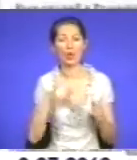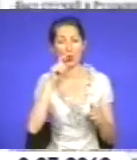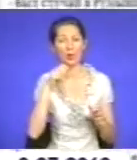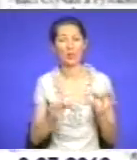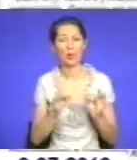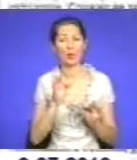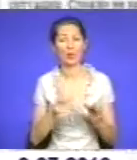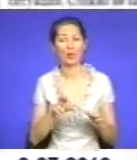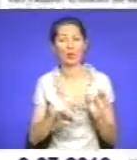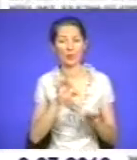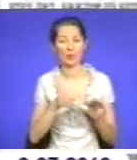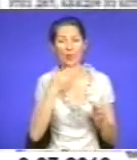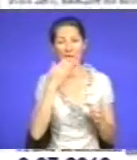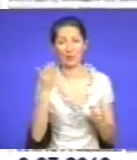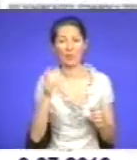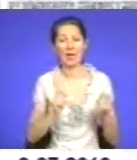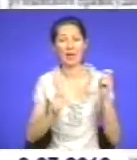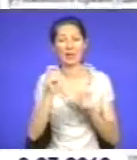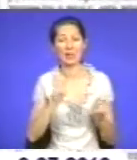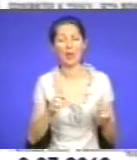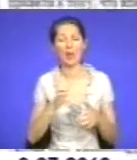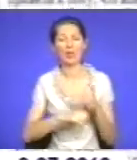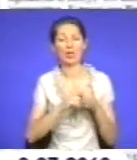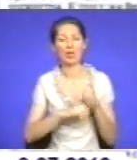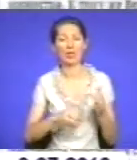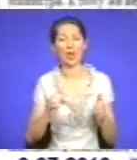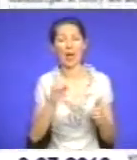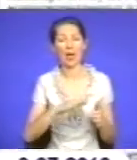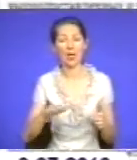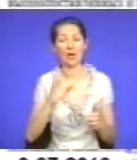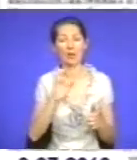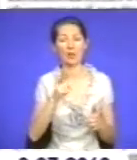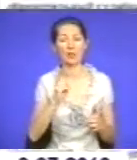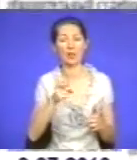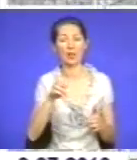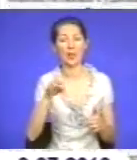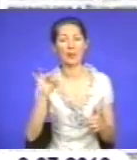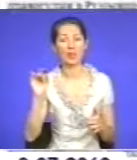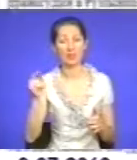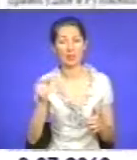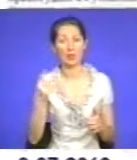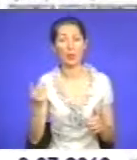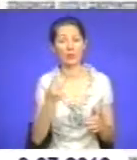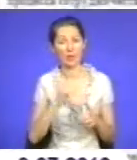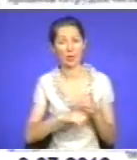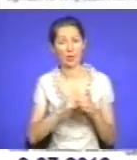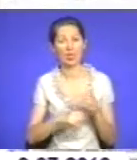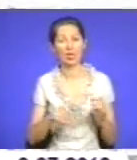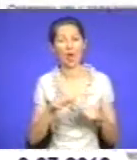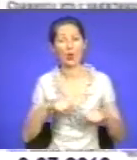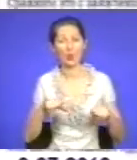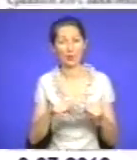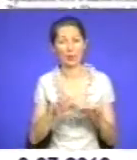на конференції «Причини євроскептицизму. Подвійні демократичні стандарти Єврокомісії». В ході роботи обговорювалися основні аспекти